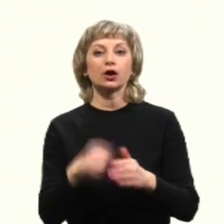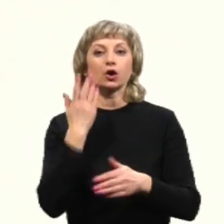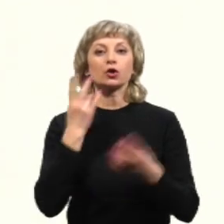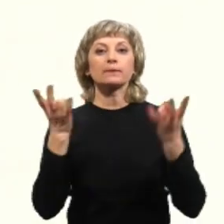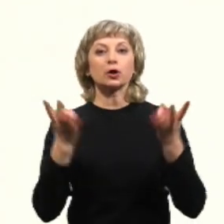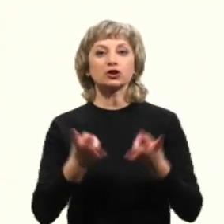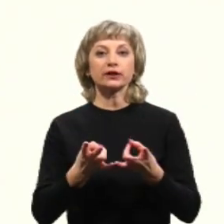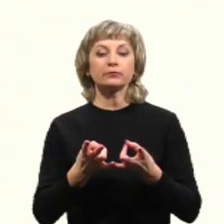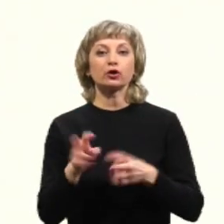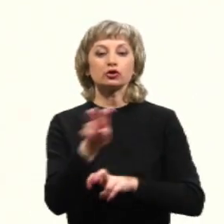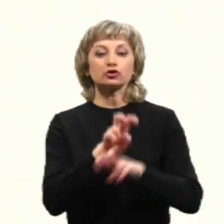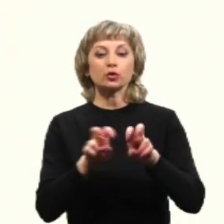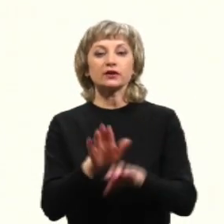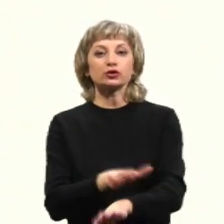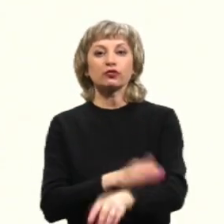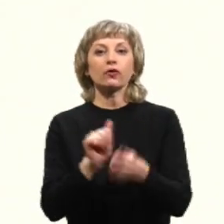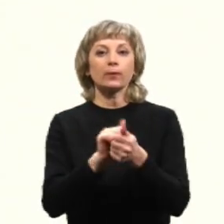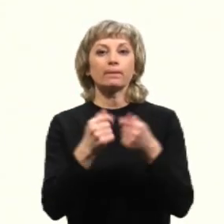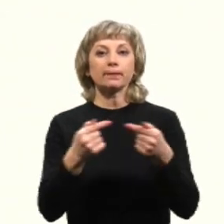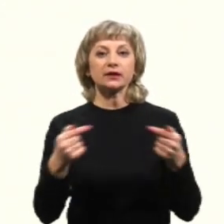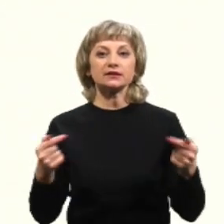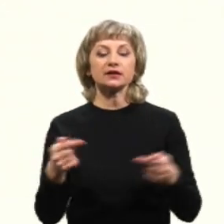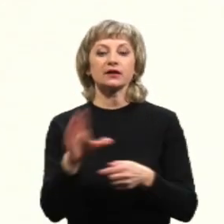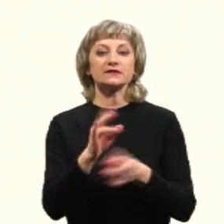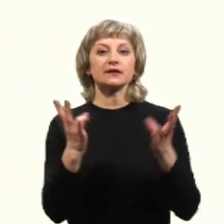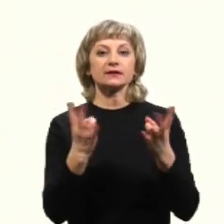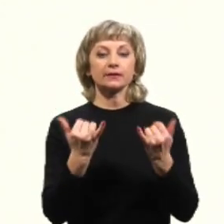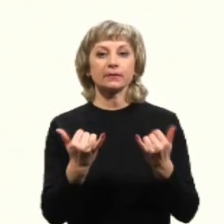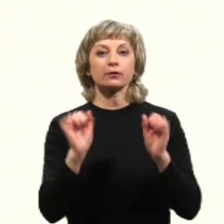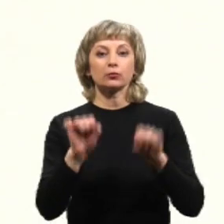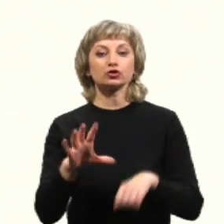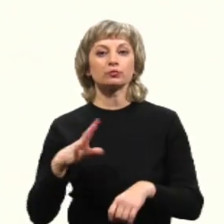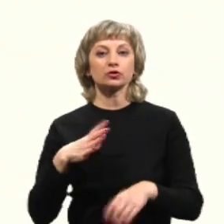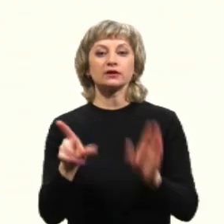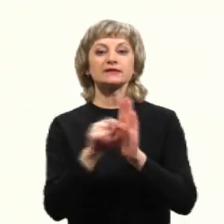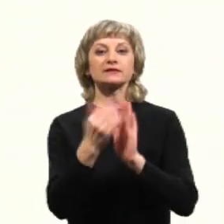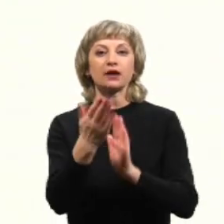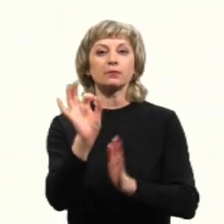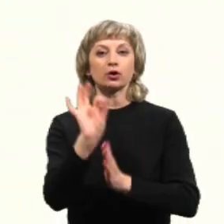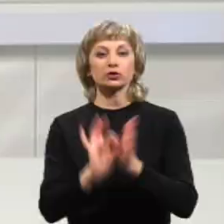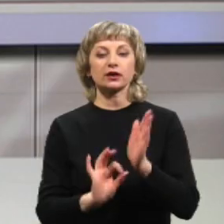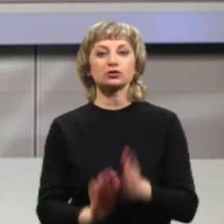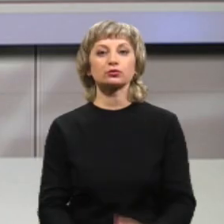потрібно шукати довго папірці. Все тепер може бути з вами одразу.